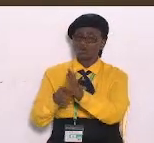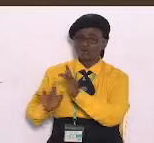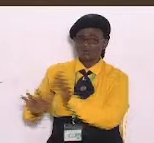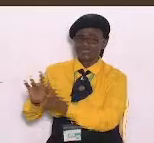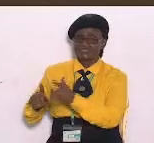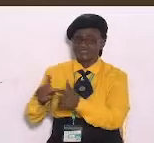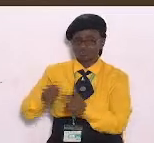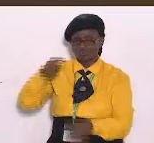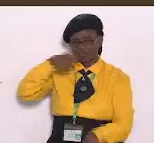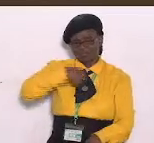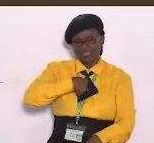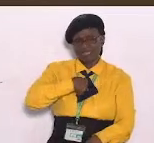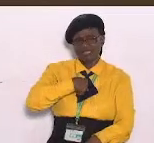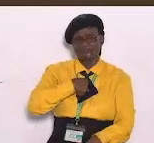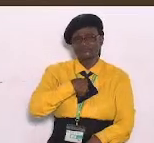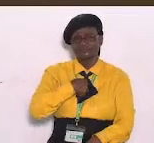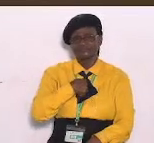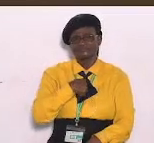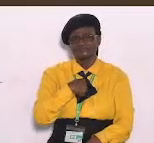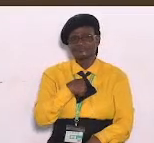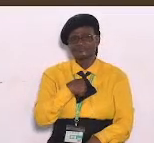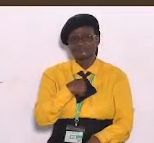aussi la